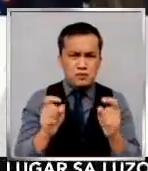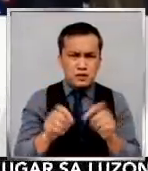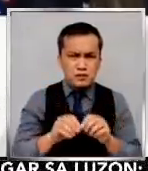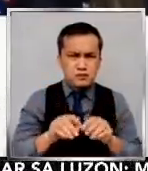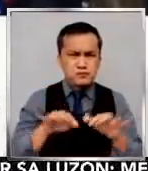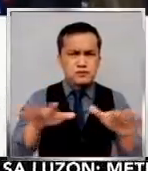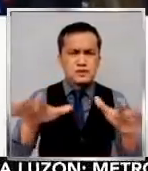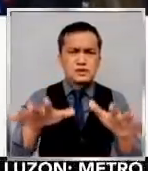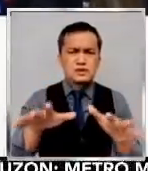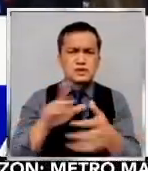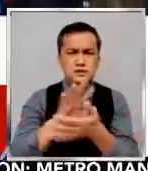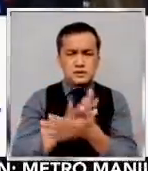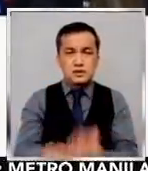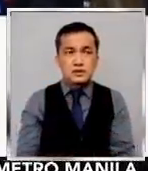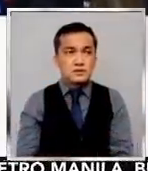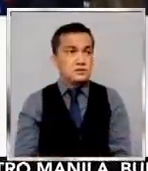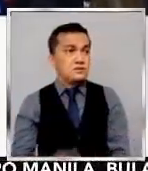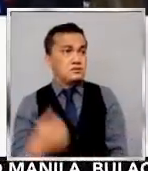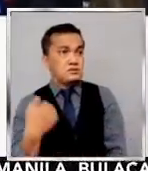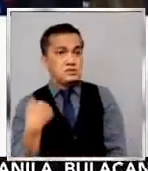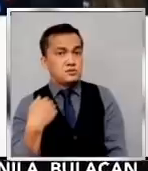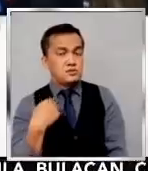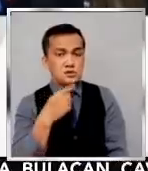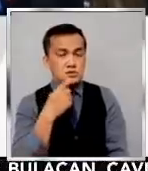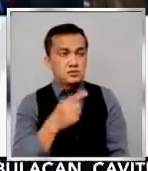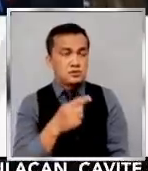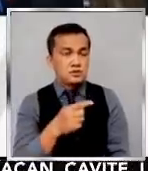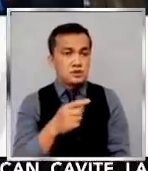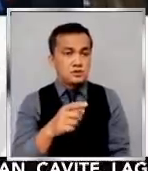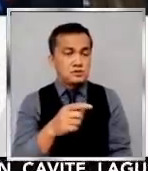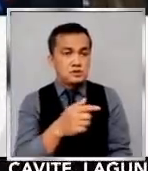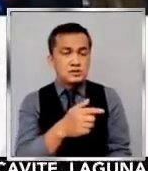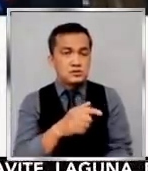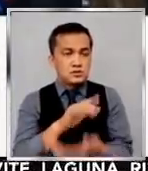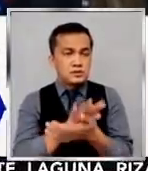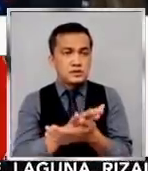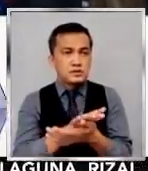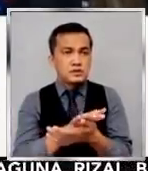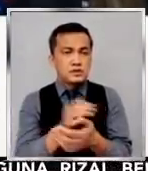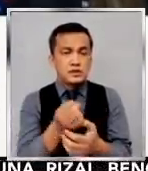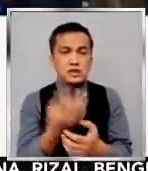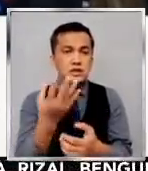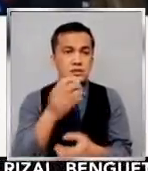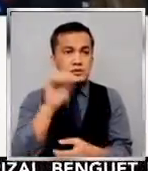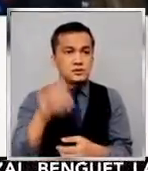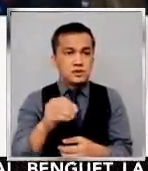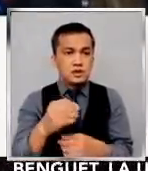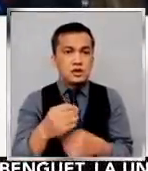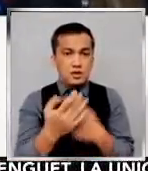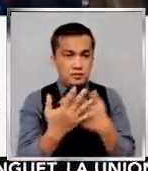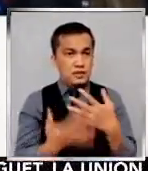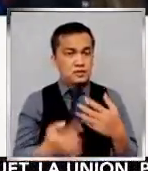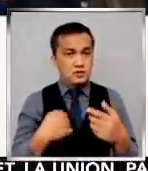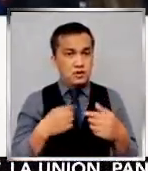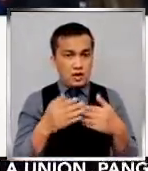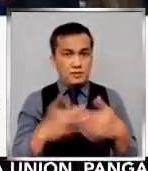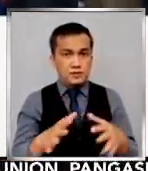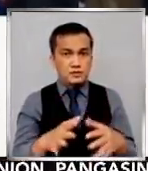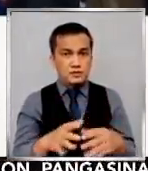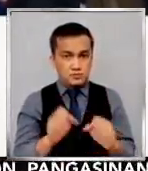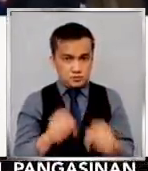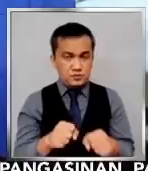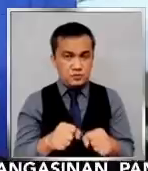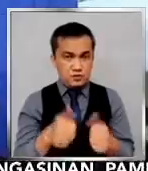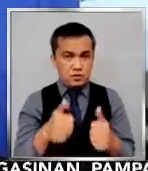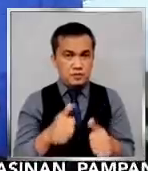pa ako nakapag-titer din for the COVID kung ilan ng percent yung nasa blood ko na active pa rin ba talaga yung vaccine na nabigay